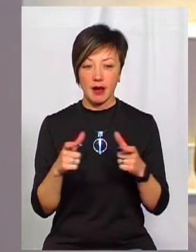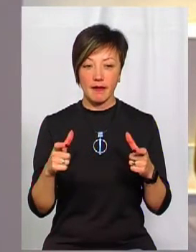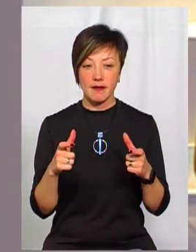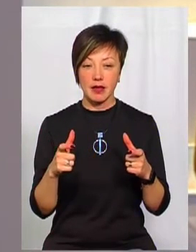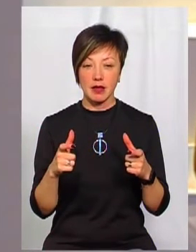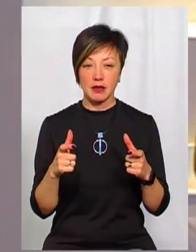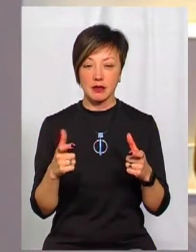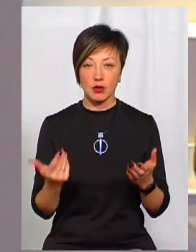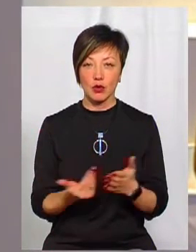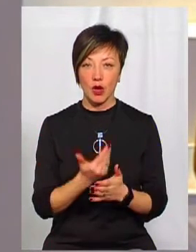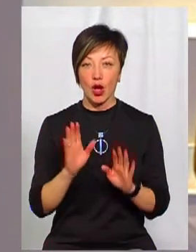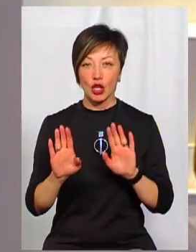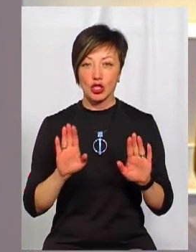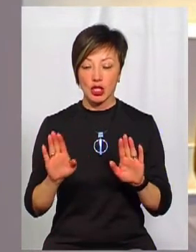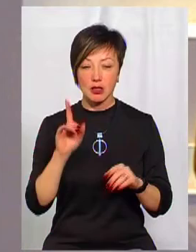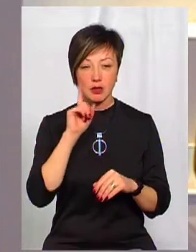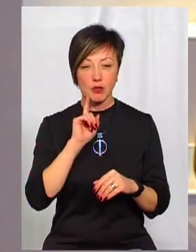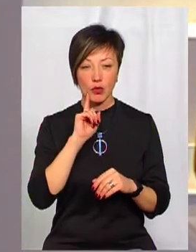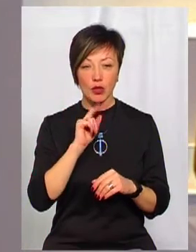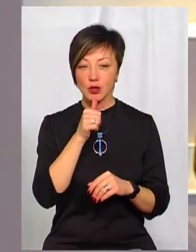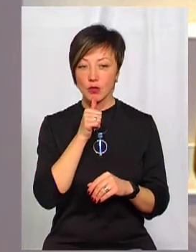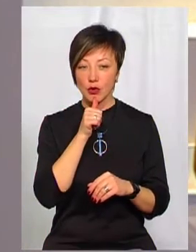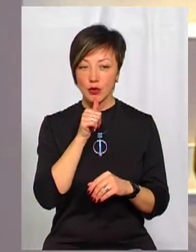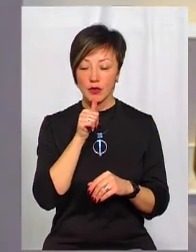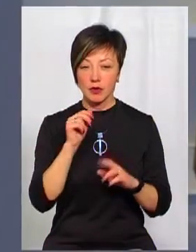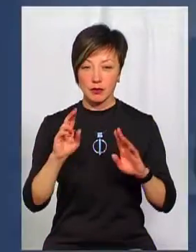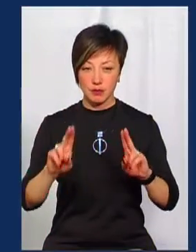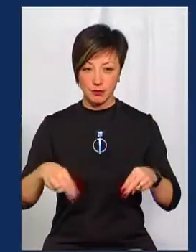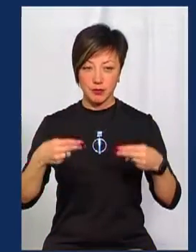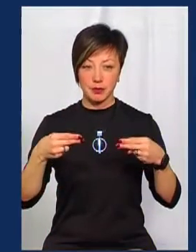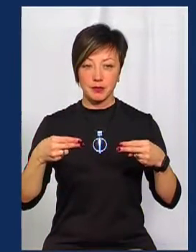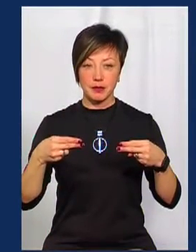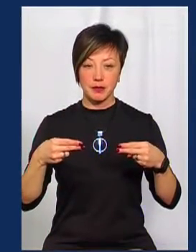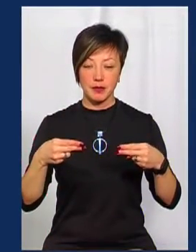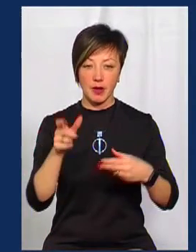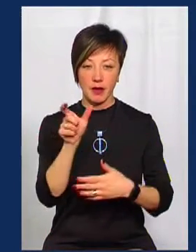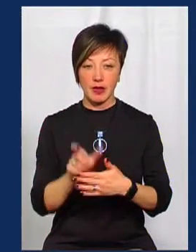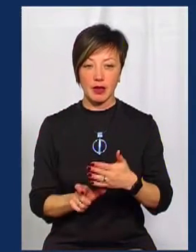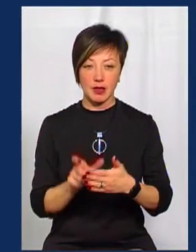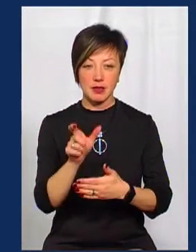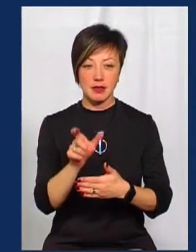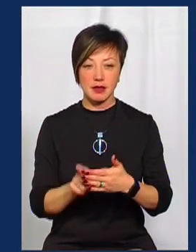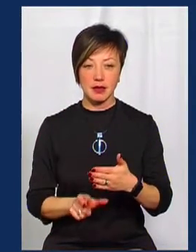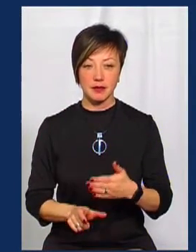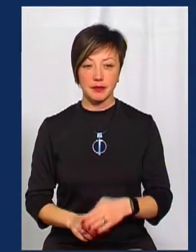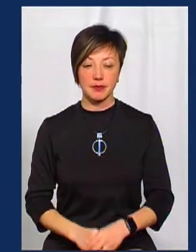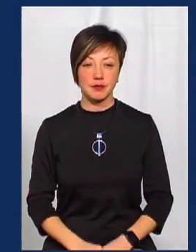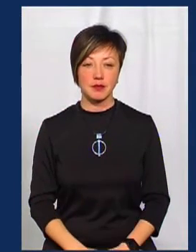квитанцією, прошу режисера поки спробувати вивести на екран квитанції.